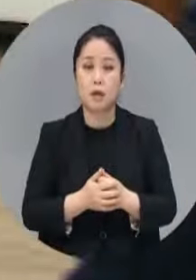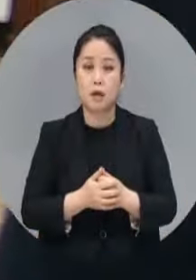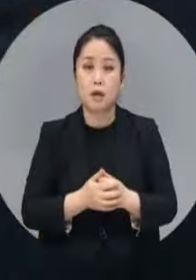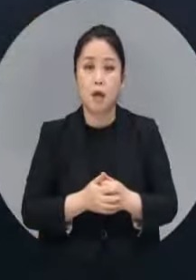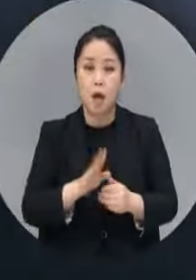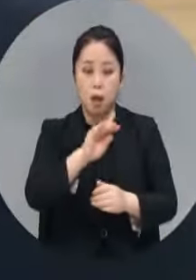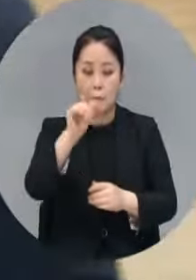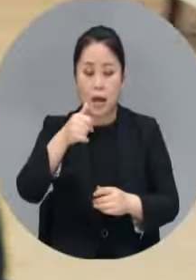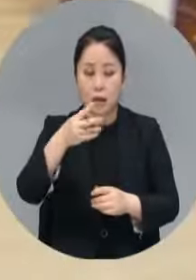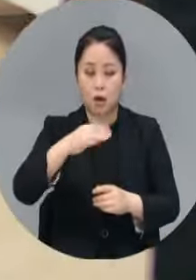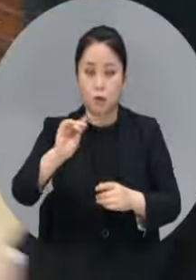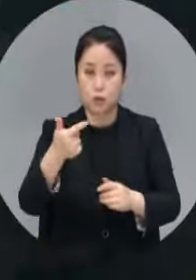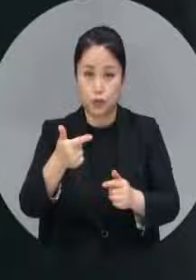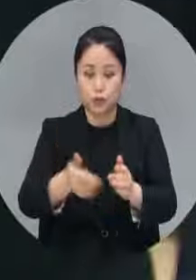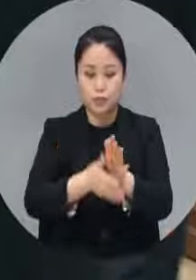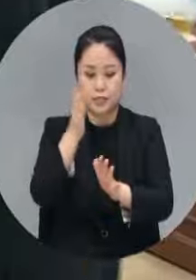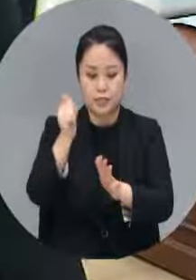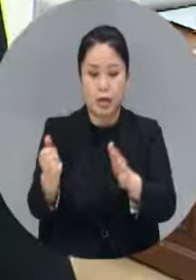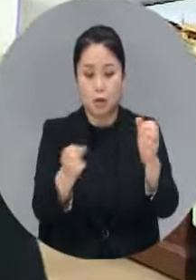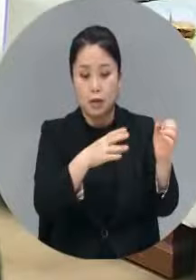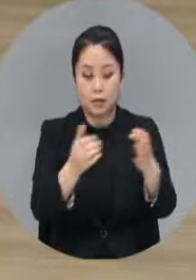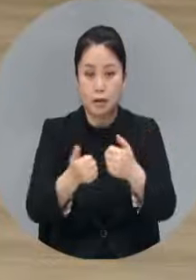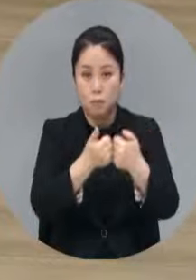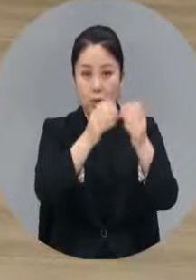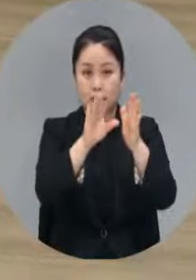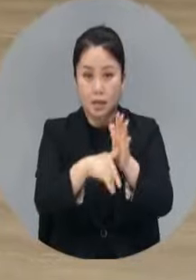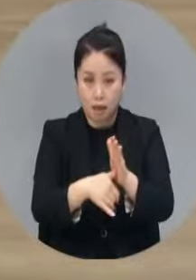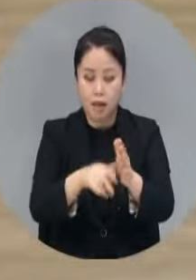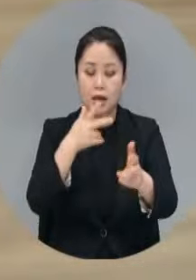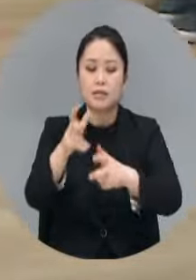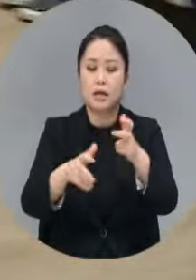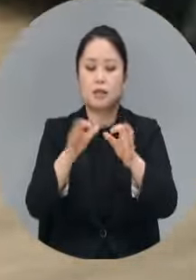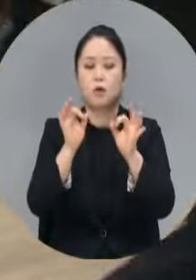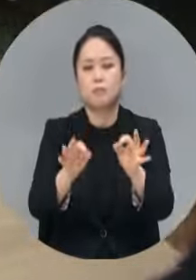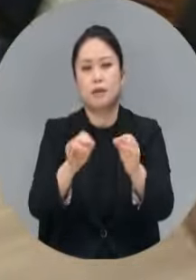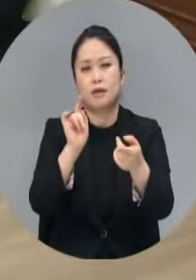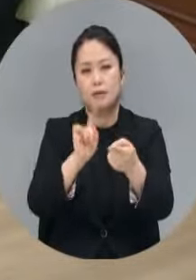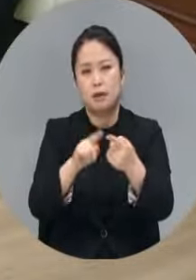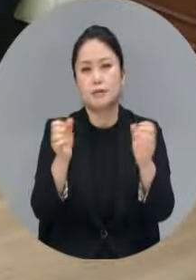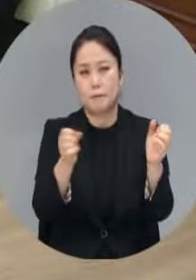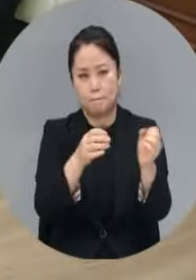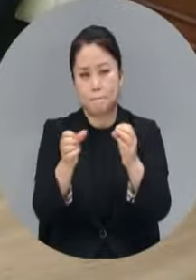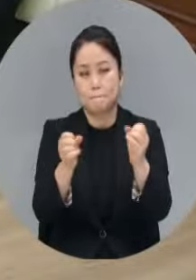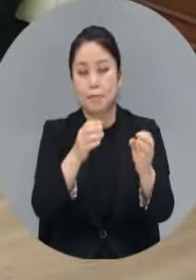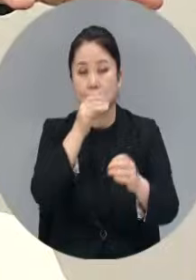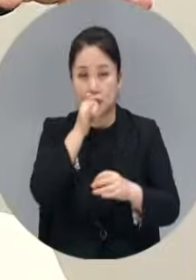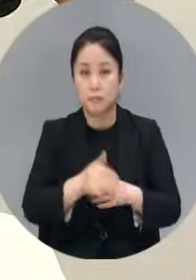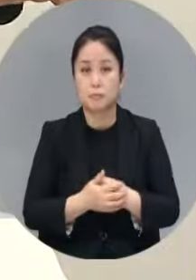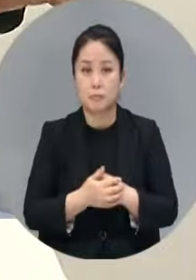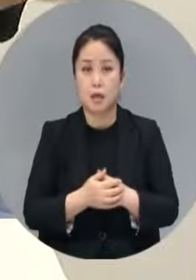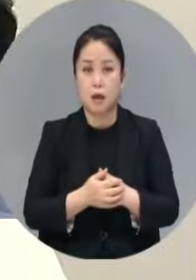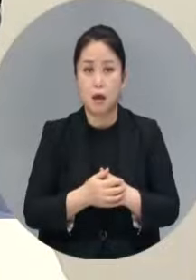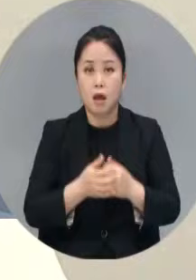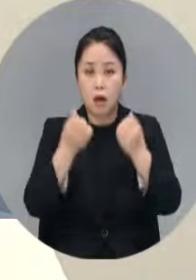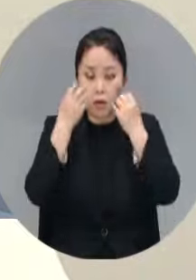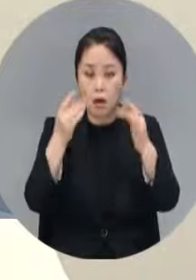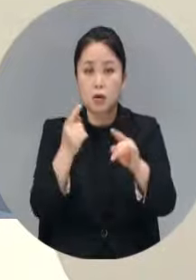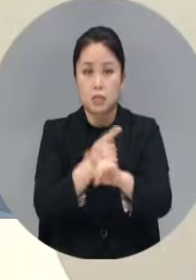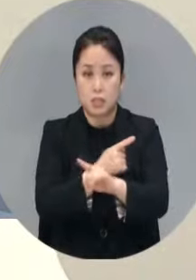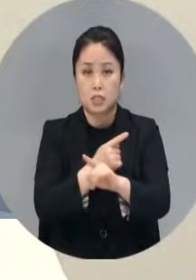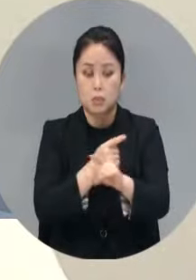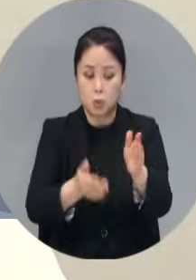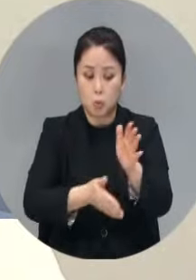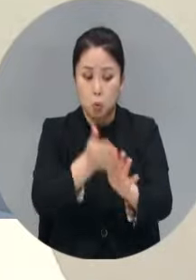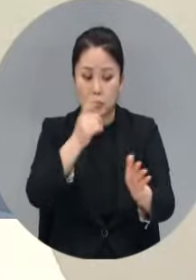이어진 박형준 시장과의 간담회에서도 산업은행 이전이 화두였습니다. 혁신도시에 들어가는 금융기관 하나